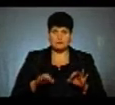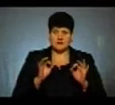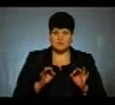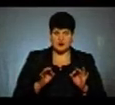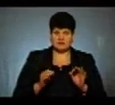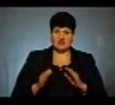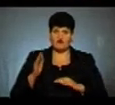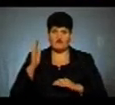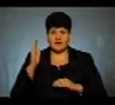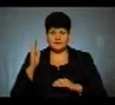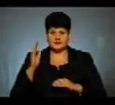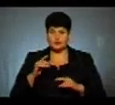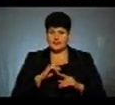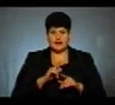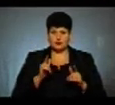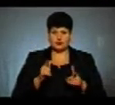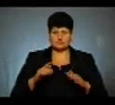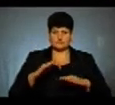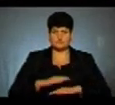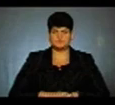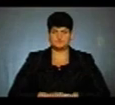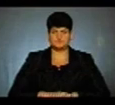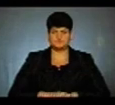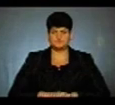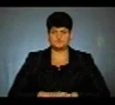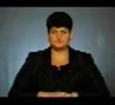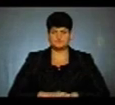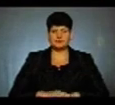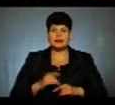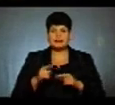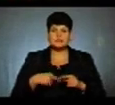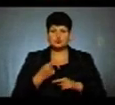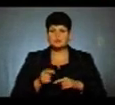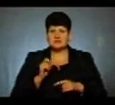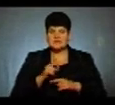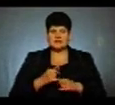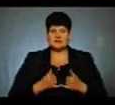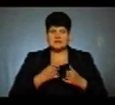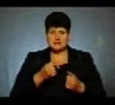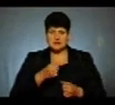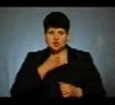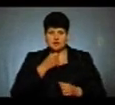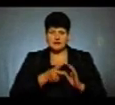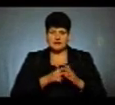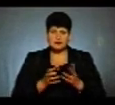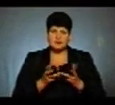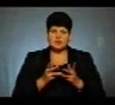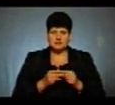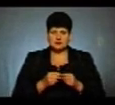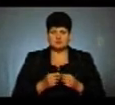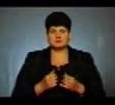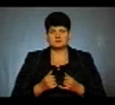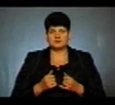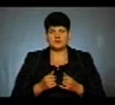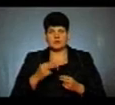вверх, якщо це ви не погоджуєтеся, руки ми не піднімаємо. Наступне завдання для старшокласників – перелічити переваги та